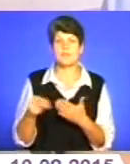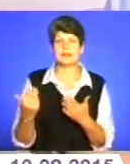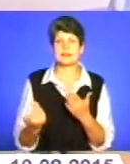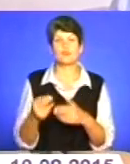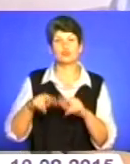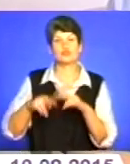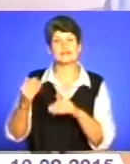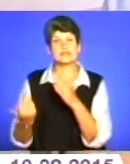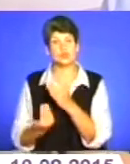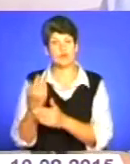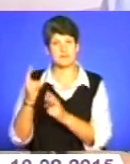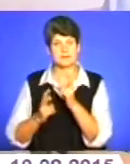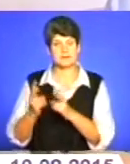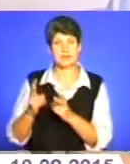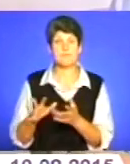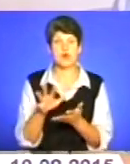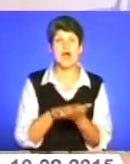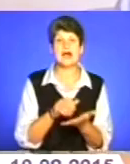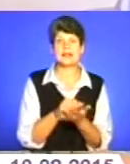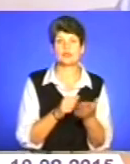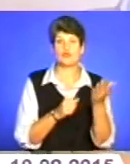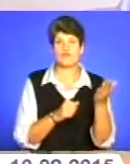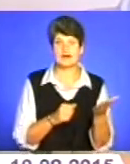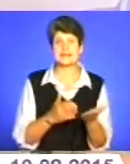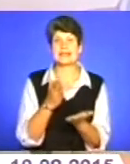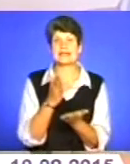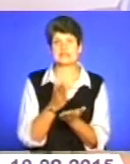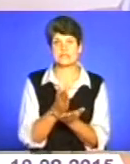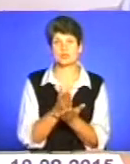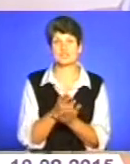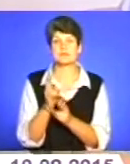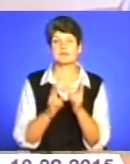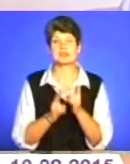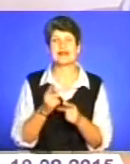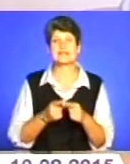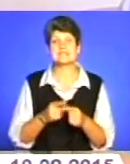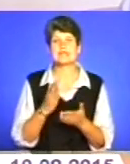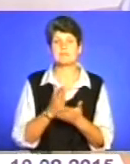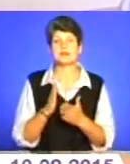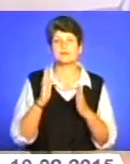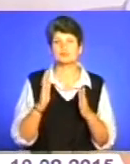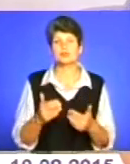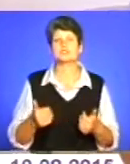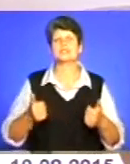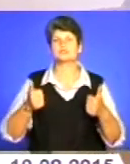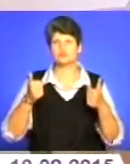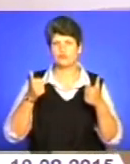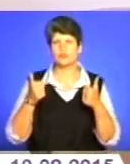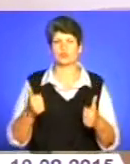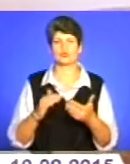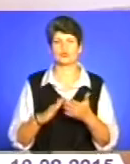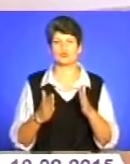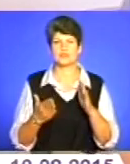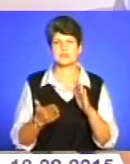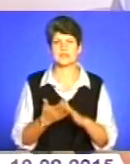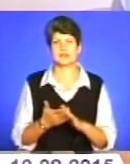підприємство, або орендувати існуюче якесь підприємство, але це має бути дійсно добре, ну, добре, в доброму стані, в добрій